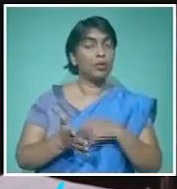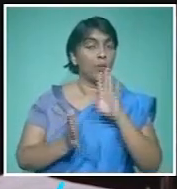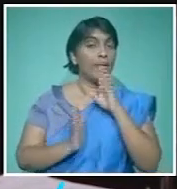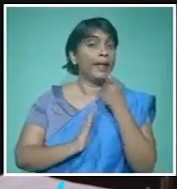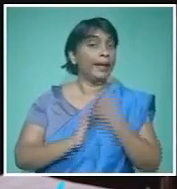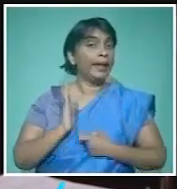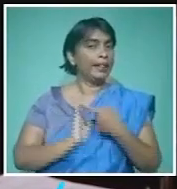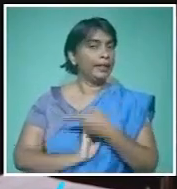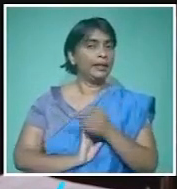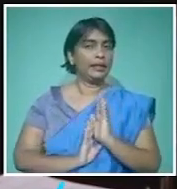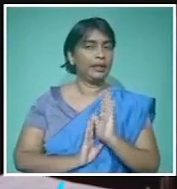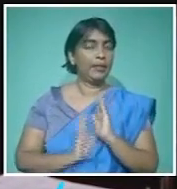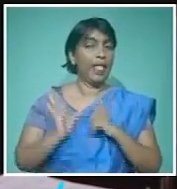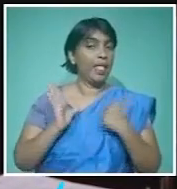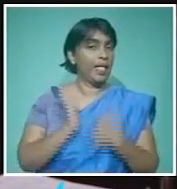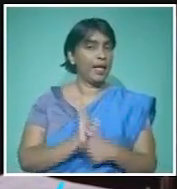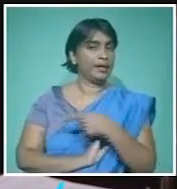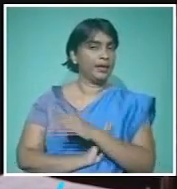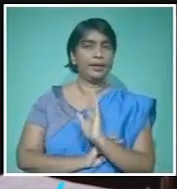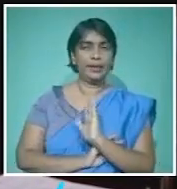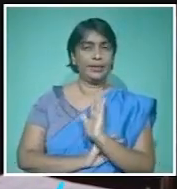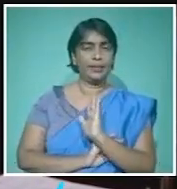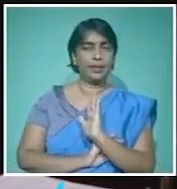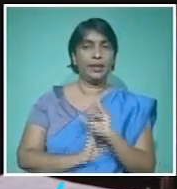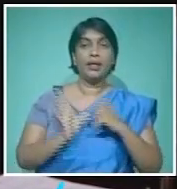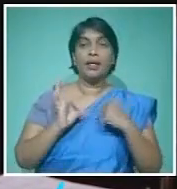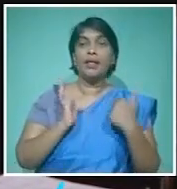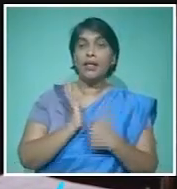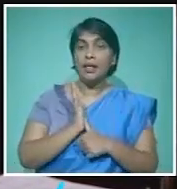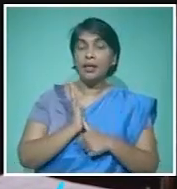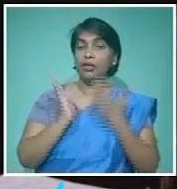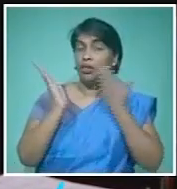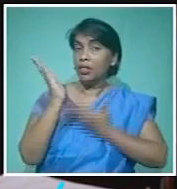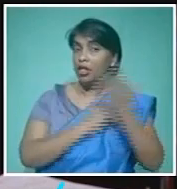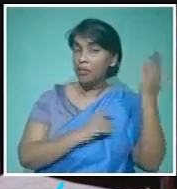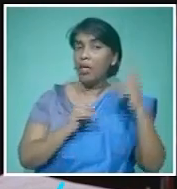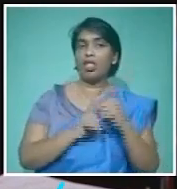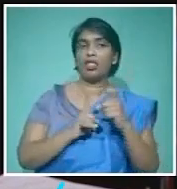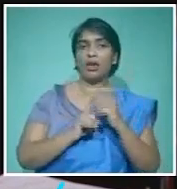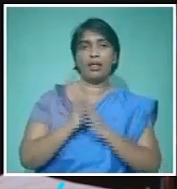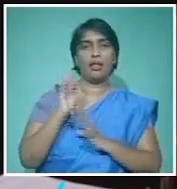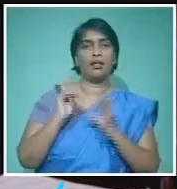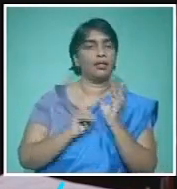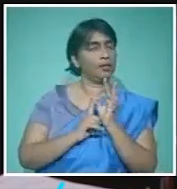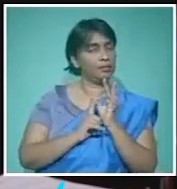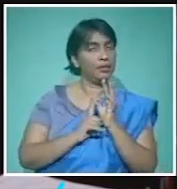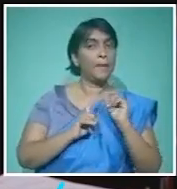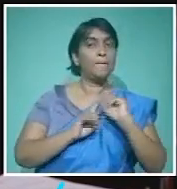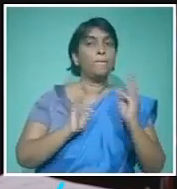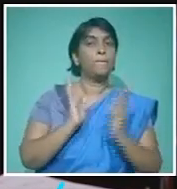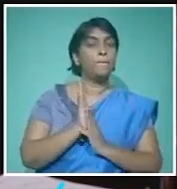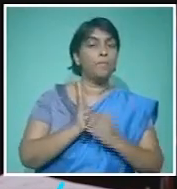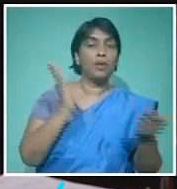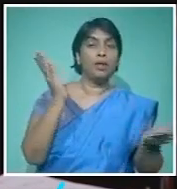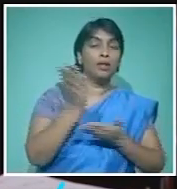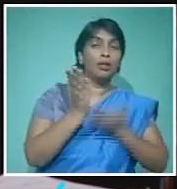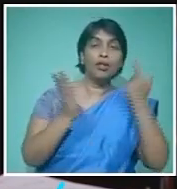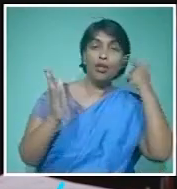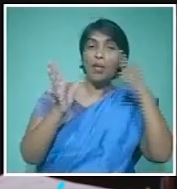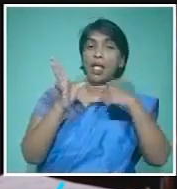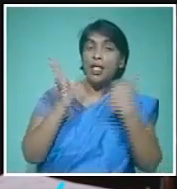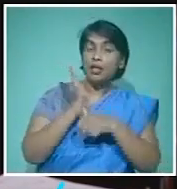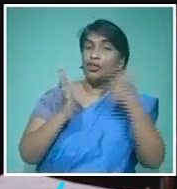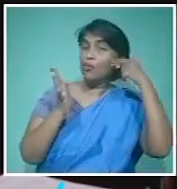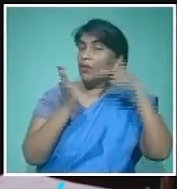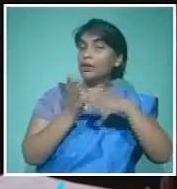නෙවෙයි. ඒක පනත නෙවෙයි. ඒක පනත ඉදිරිපත් කළා තියෙන දොළවත්ත මන්ත්‍රීතුමා. මේ අගමැතිතුමා ඉදිරිපත් කළා තියෙන පනත පිළිබඳ